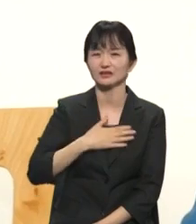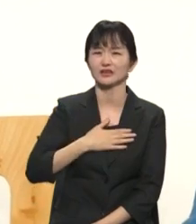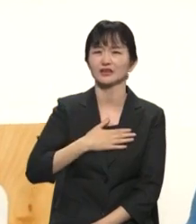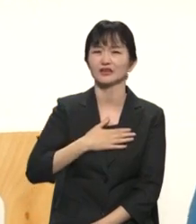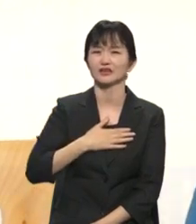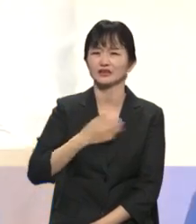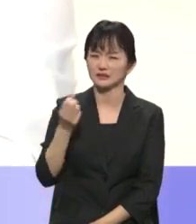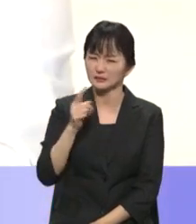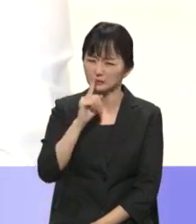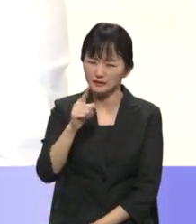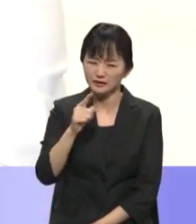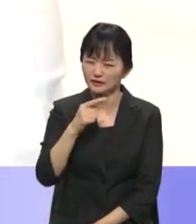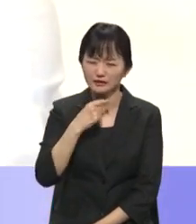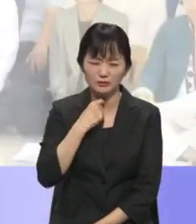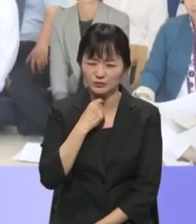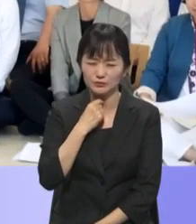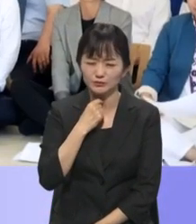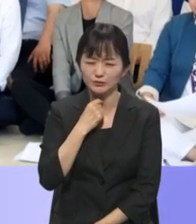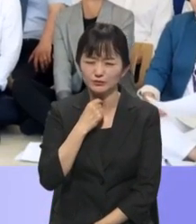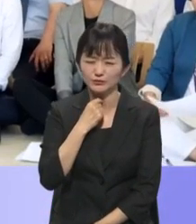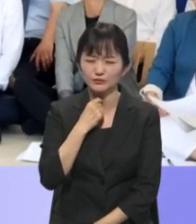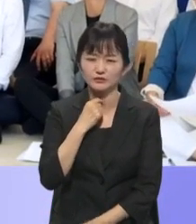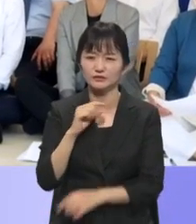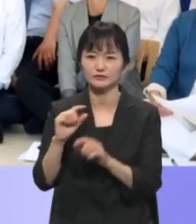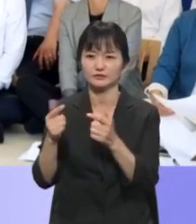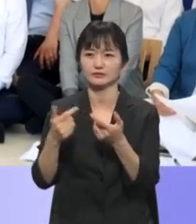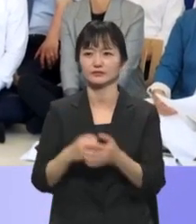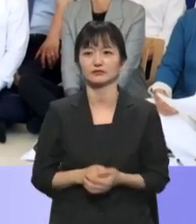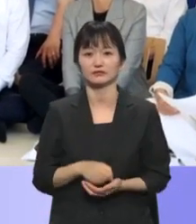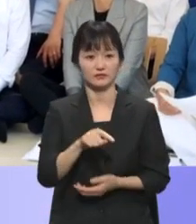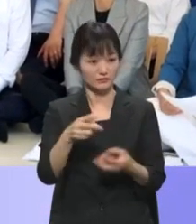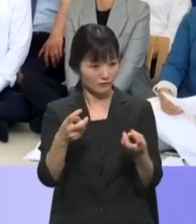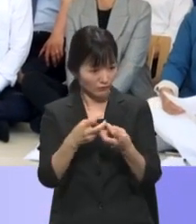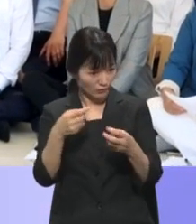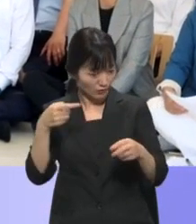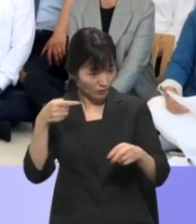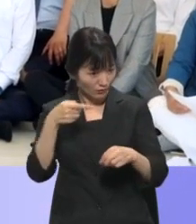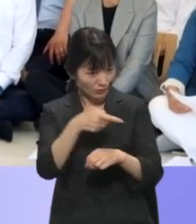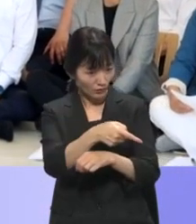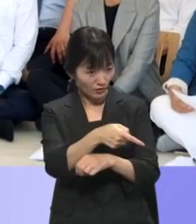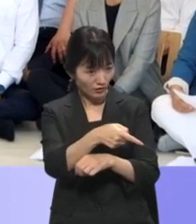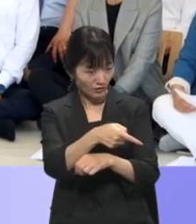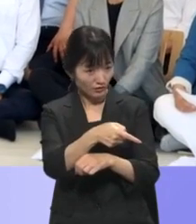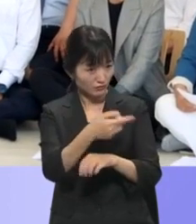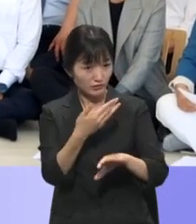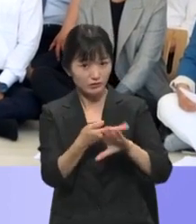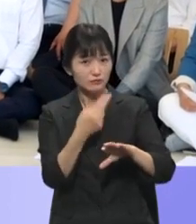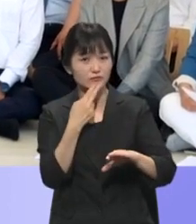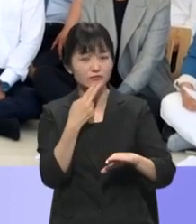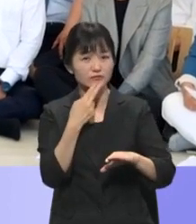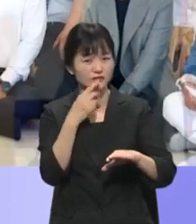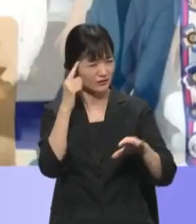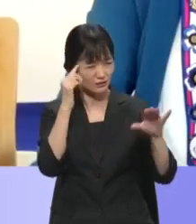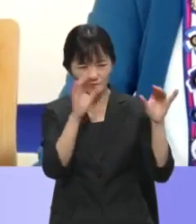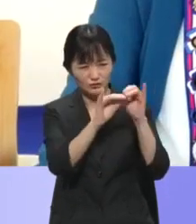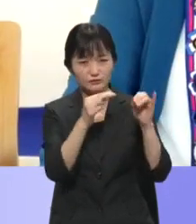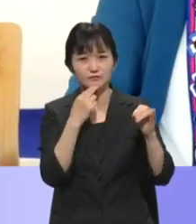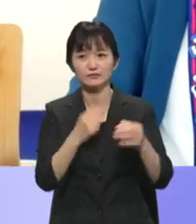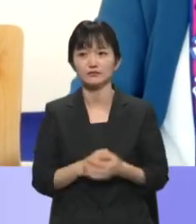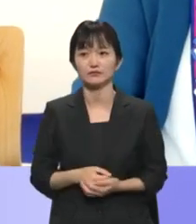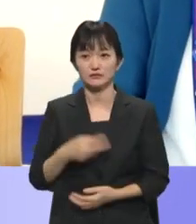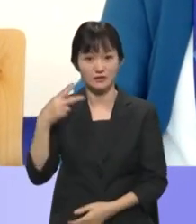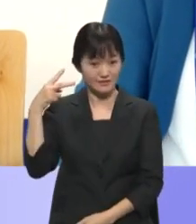강조하고 싶지는 않아요 그런데이 방법밖에 없다는 말에는 제가 절대 동의할 수가 없어요 그건 동의할 수 없다 단식이라는 것은